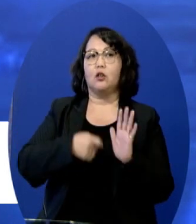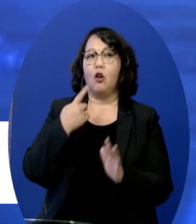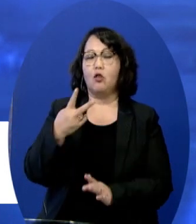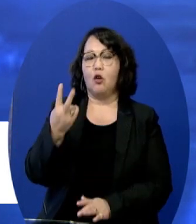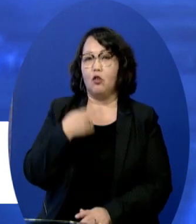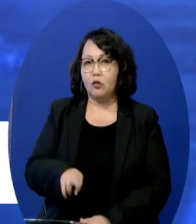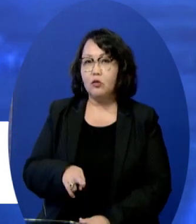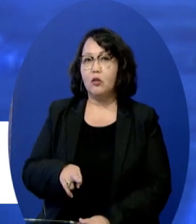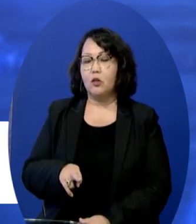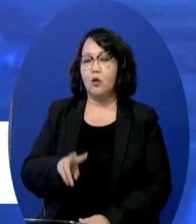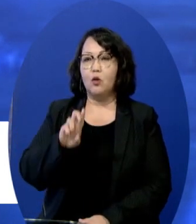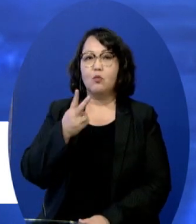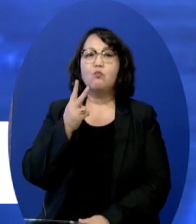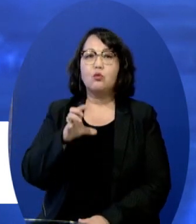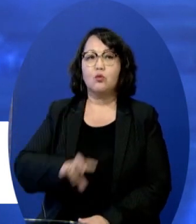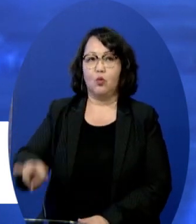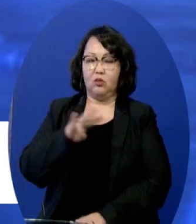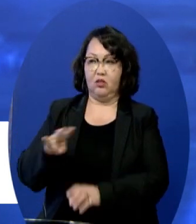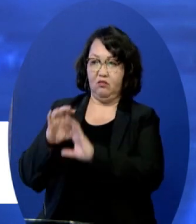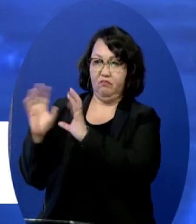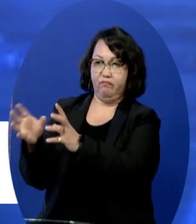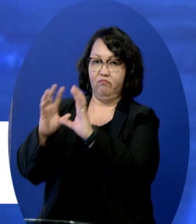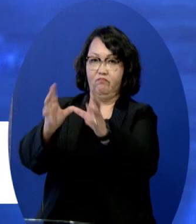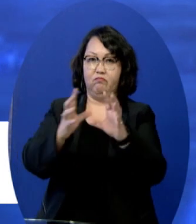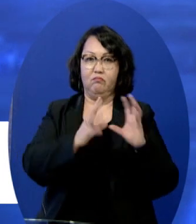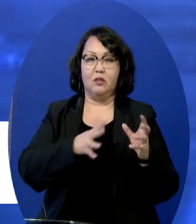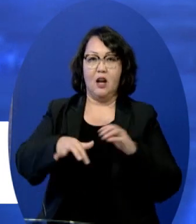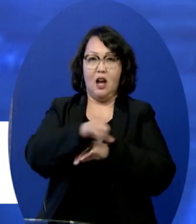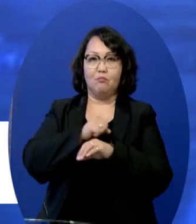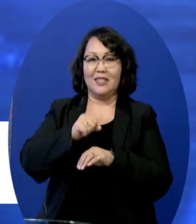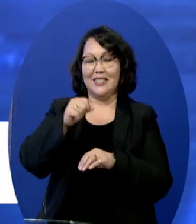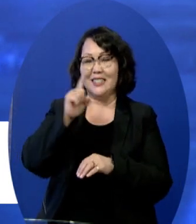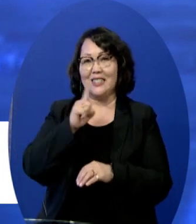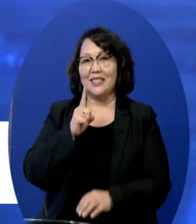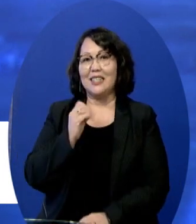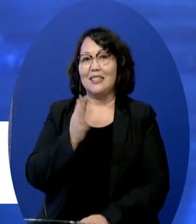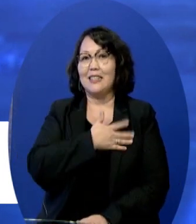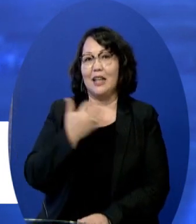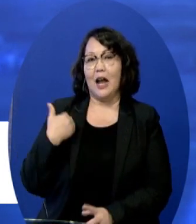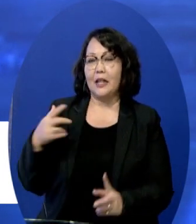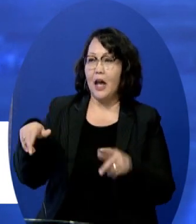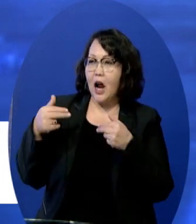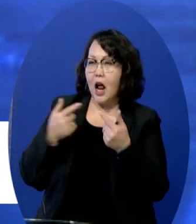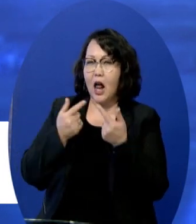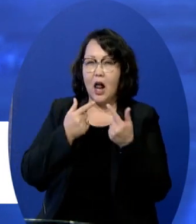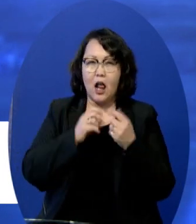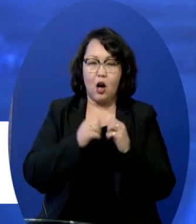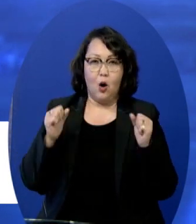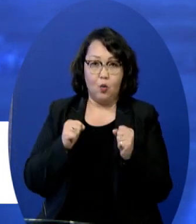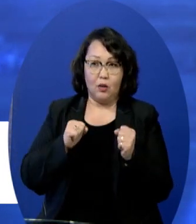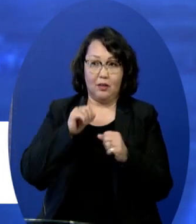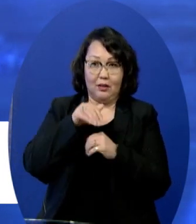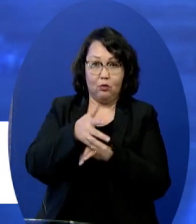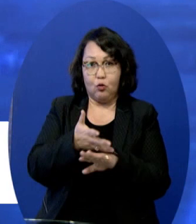энэ хүрээнд одоо бид нар бүсчсэн зөвлөгөөнүүдийг хийсэн байгаа. Бүх аймгийн засгаар онортой. Ингээд одоо үйлчлэлтийн бэлтгэлийг хангах эрслээс урьдчилан